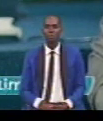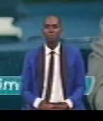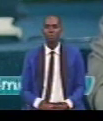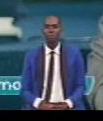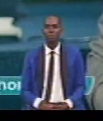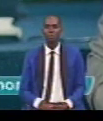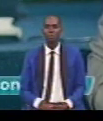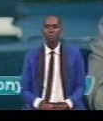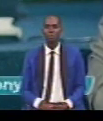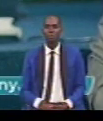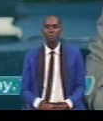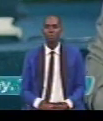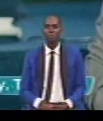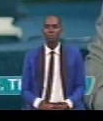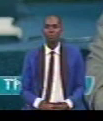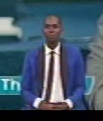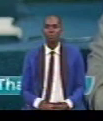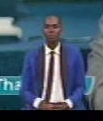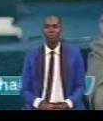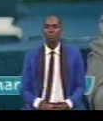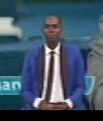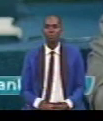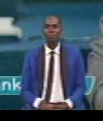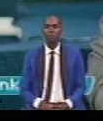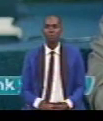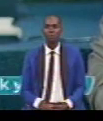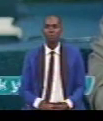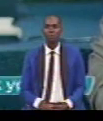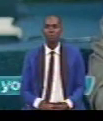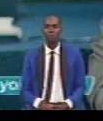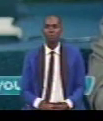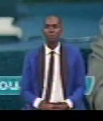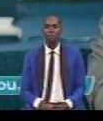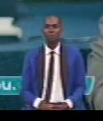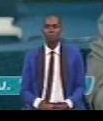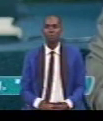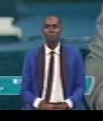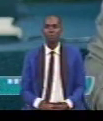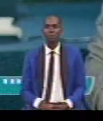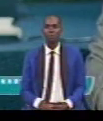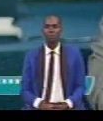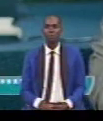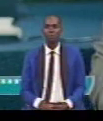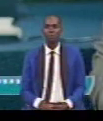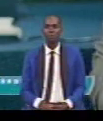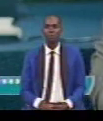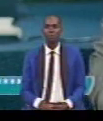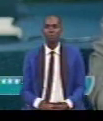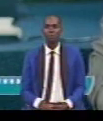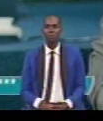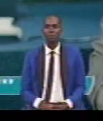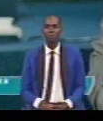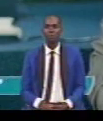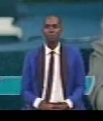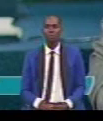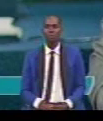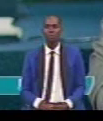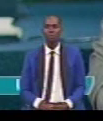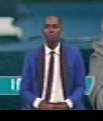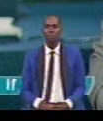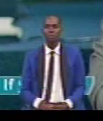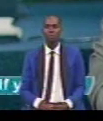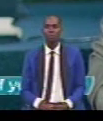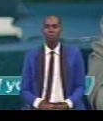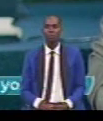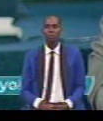na kwete ofo balandiri ati from here ngamwa bwelela mo muye mushte amatevera ifia